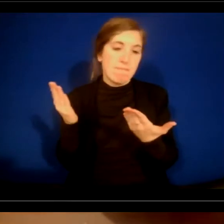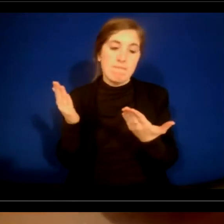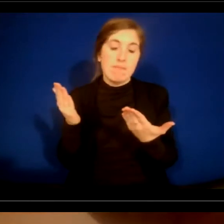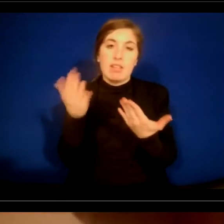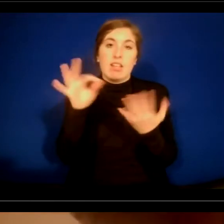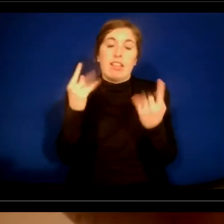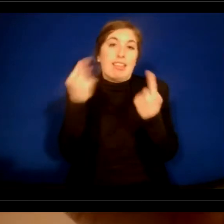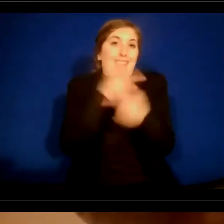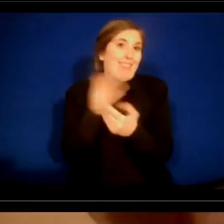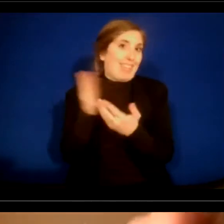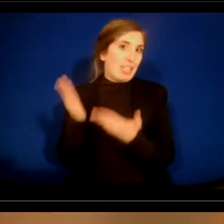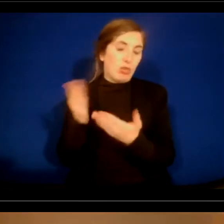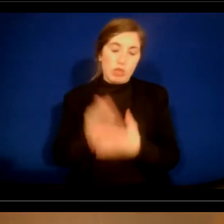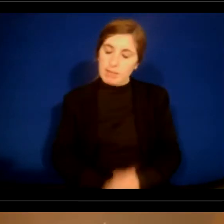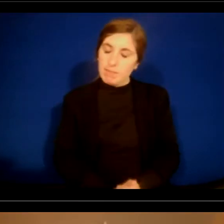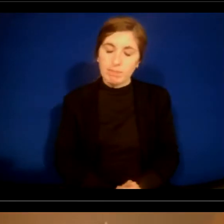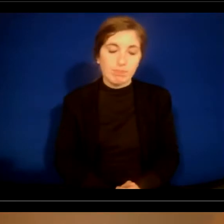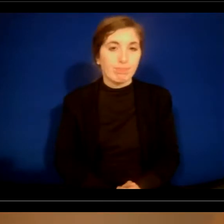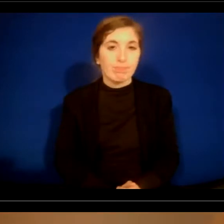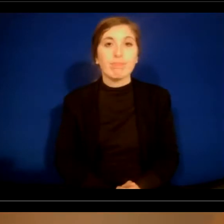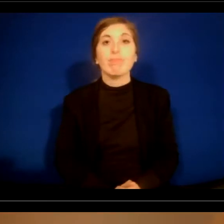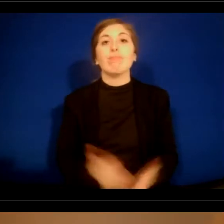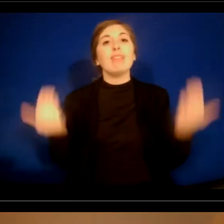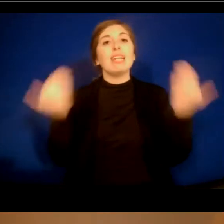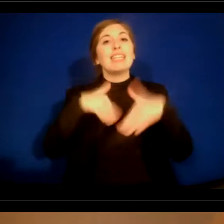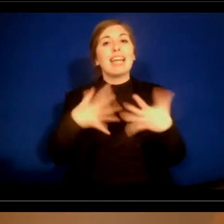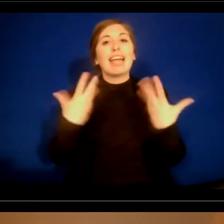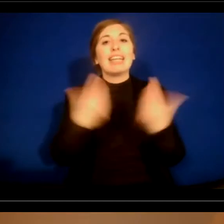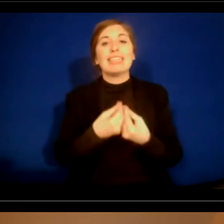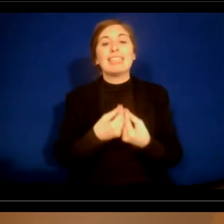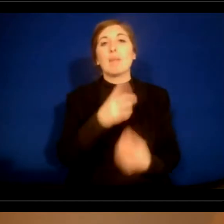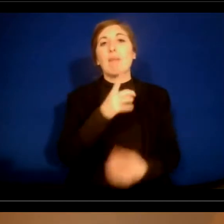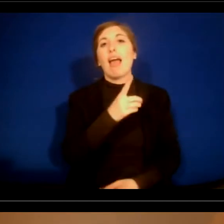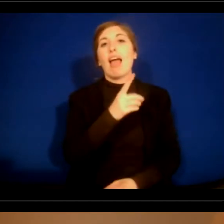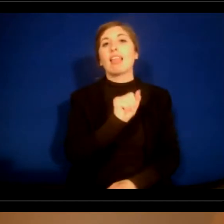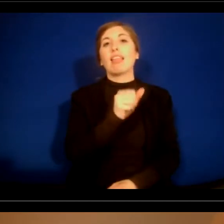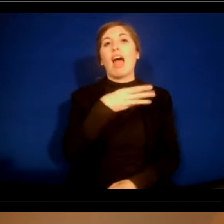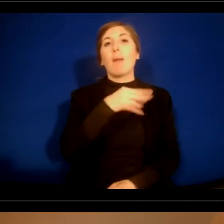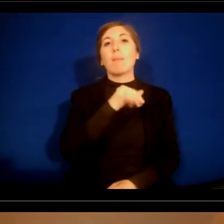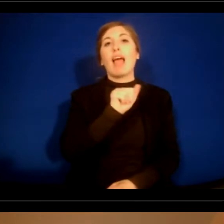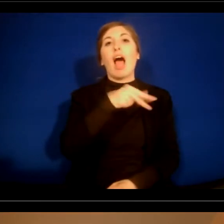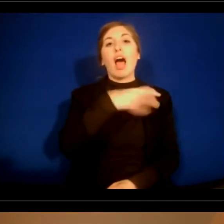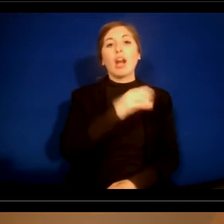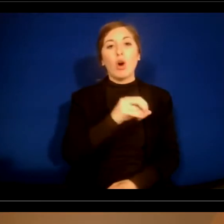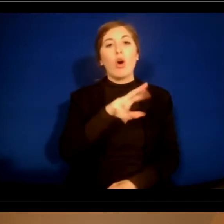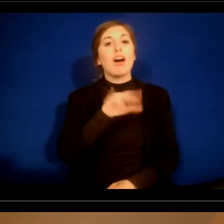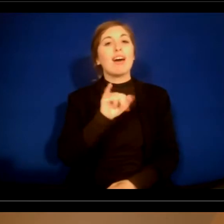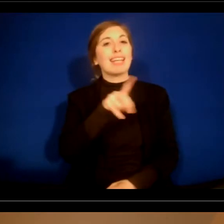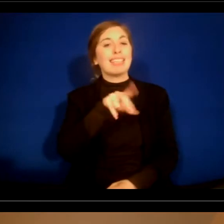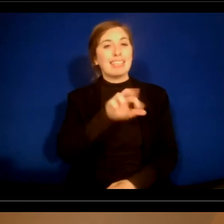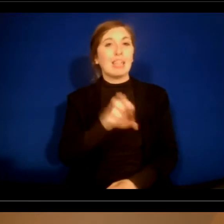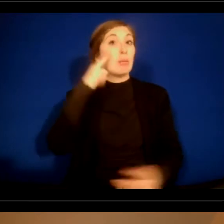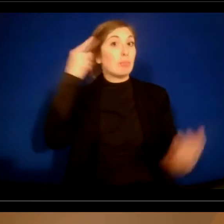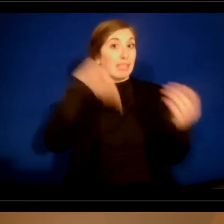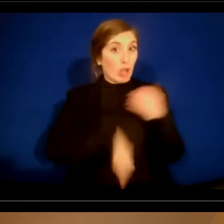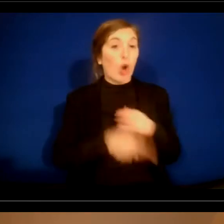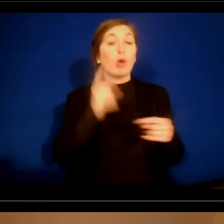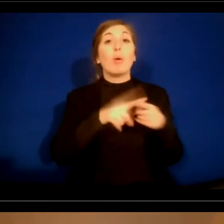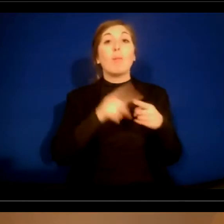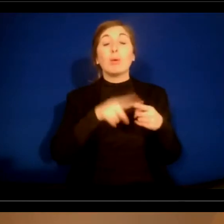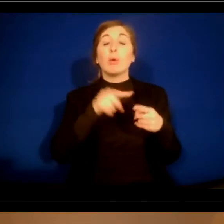difficile. Abbiamo con noi Damiano Rizzi, che è psicologo e presidente della Fondazione Sole Terre, che